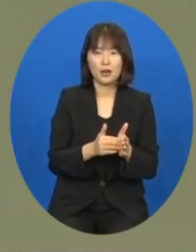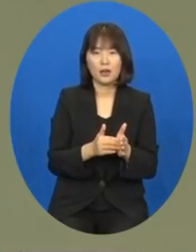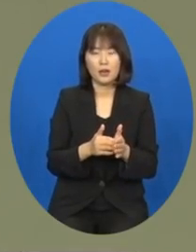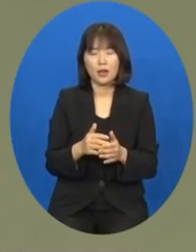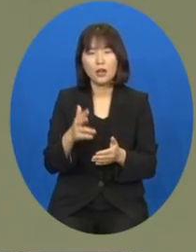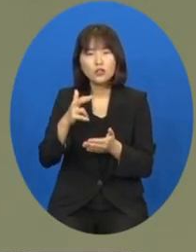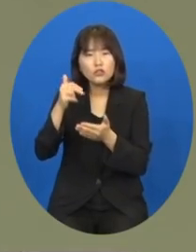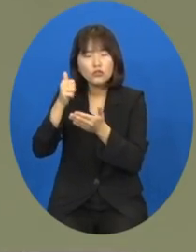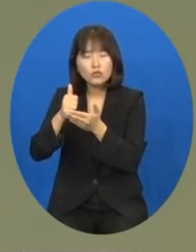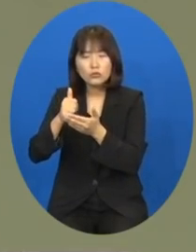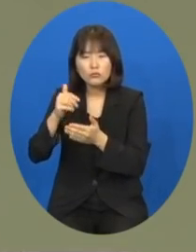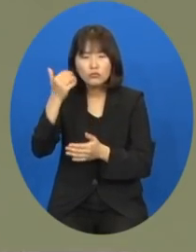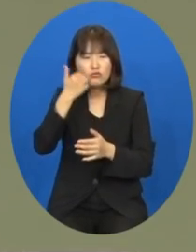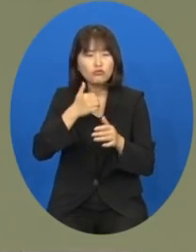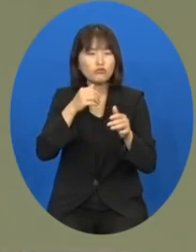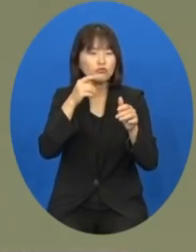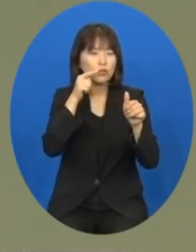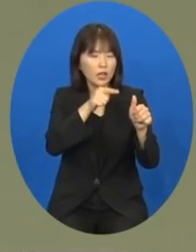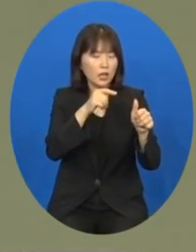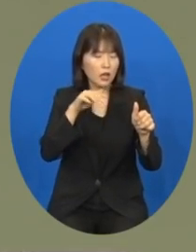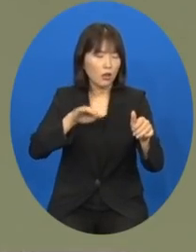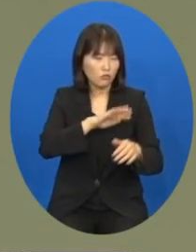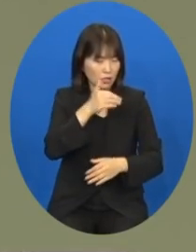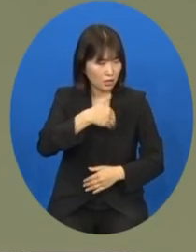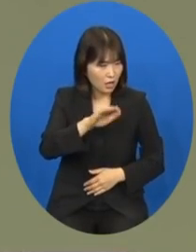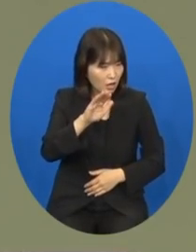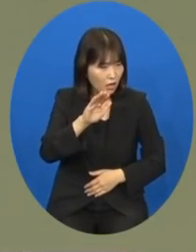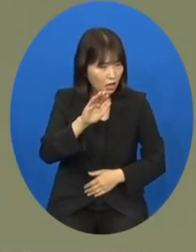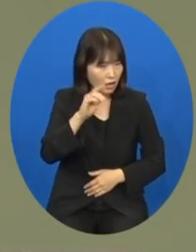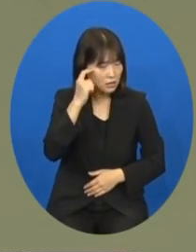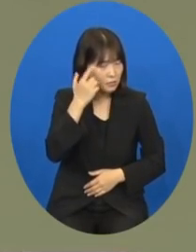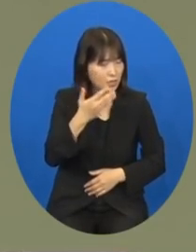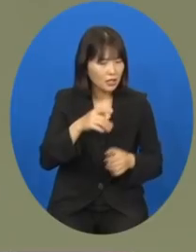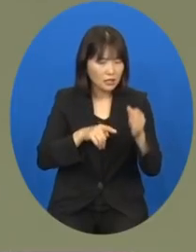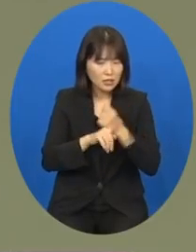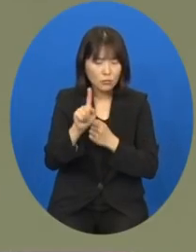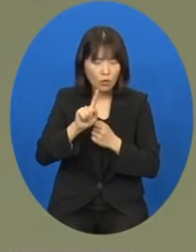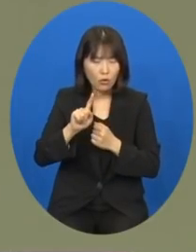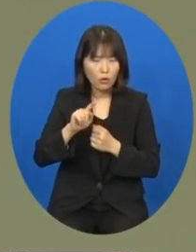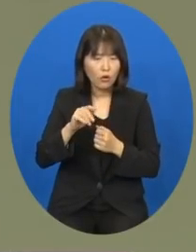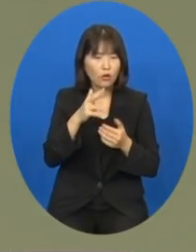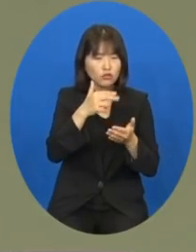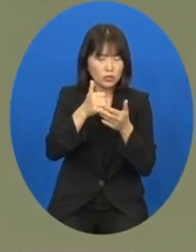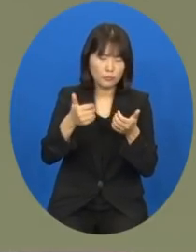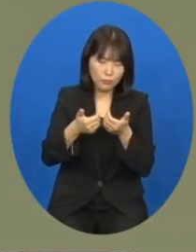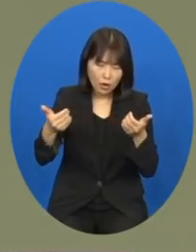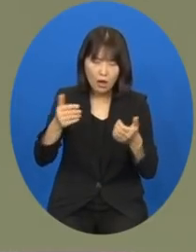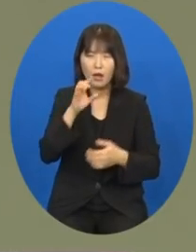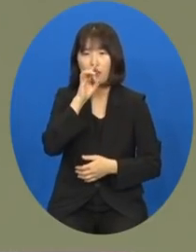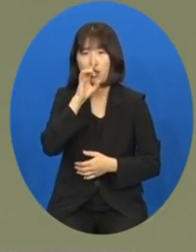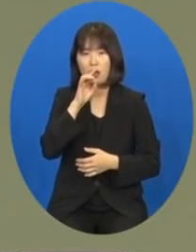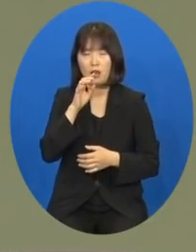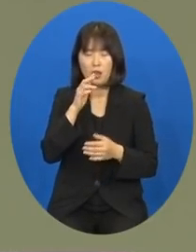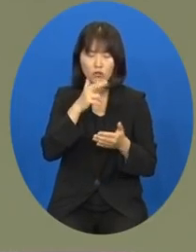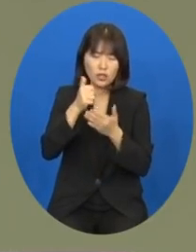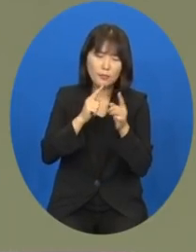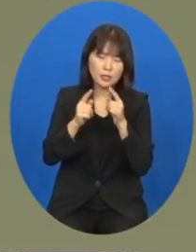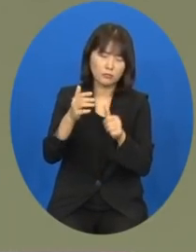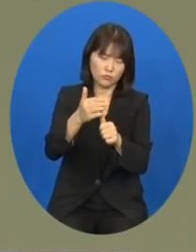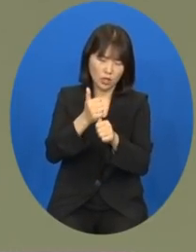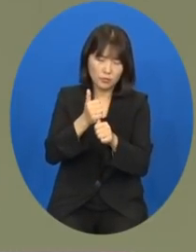가겠습니까 그 얘기는 주님 떠난 우리 아무것도 아닙니다 그리고 우리는 말씀을 붙잡게 습니다 그런 뜻이죠 자신의 무능력과